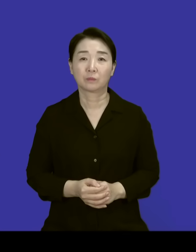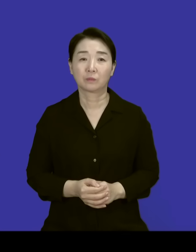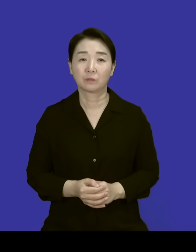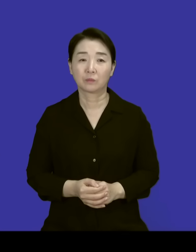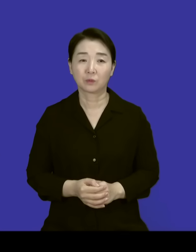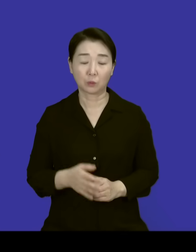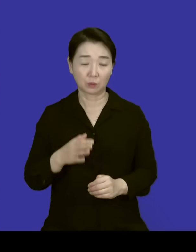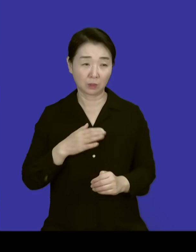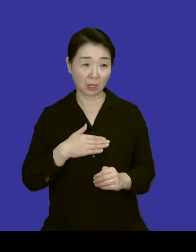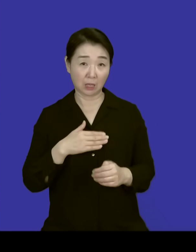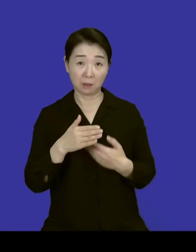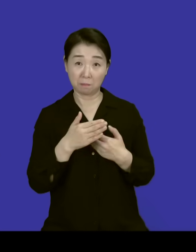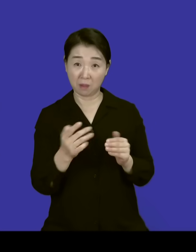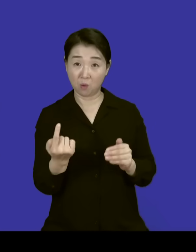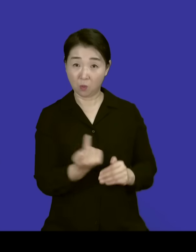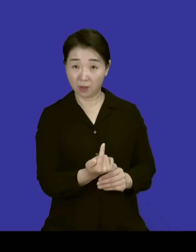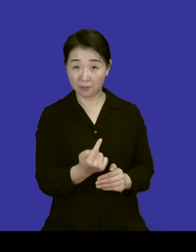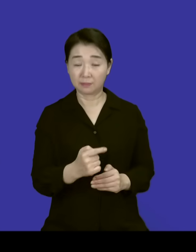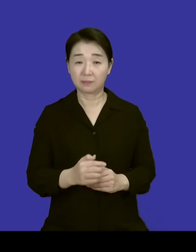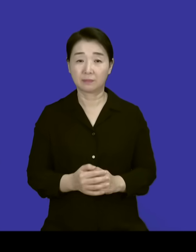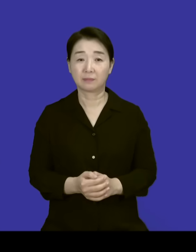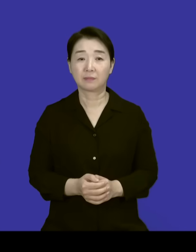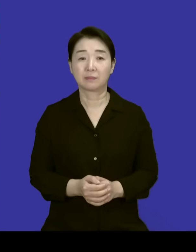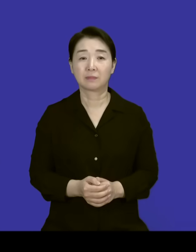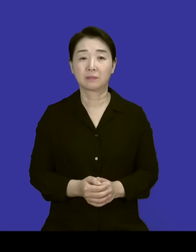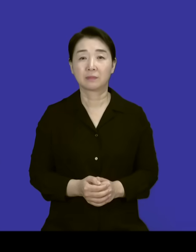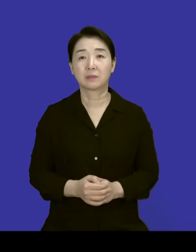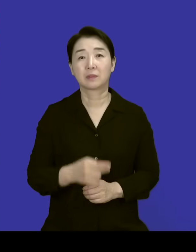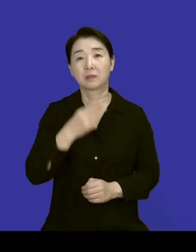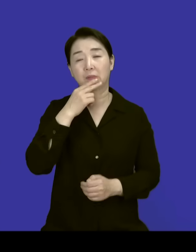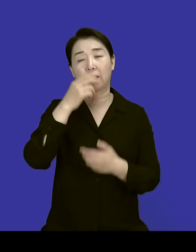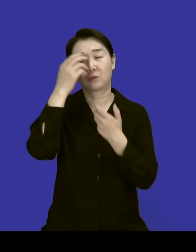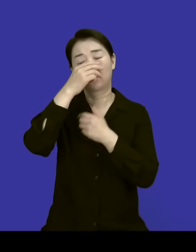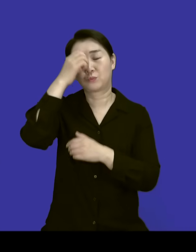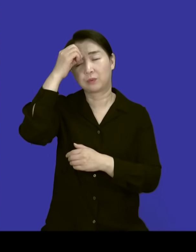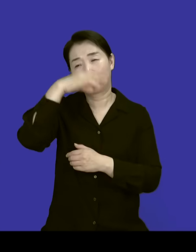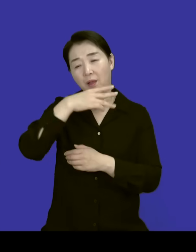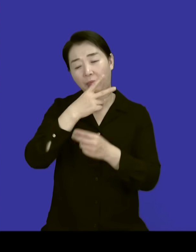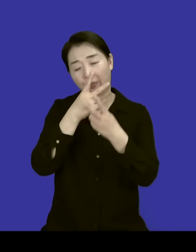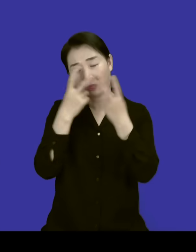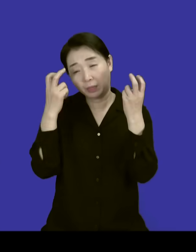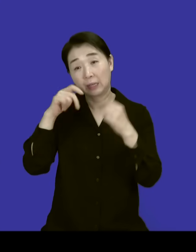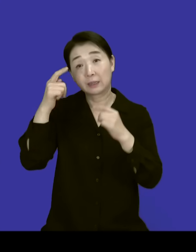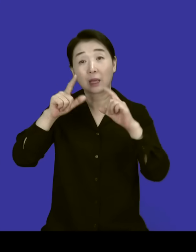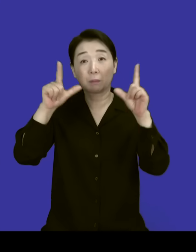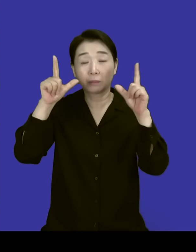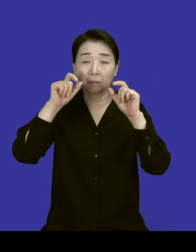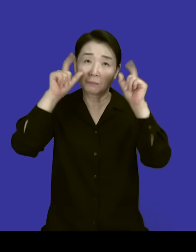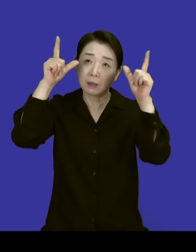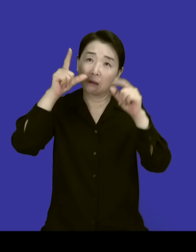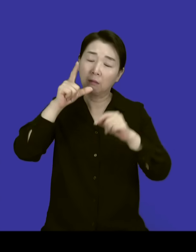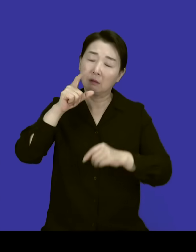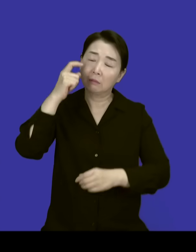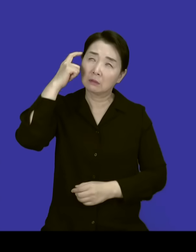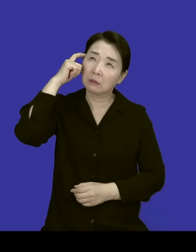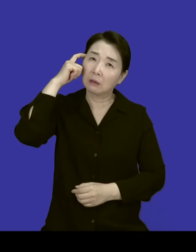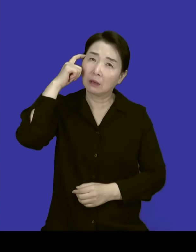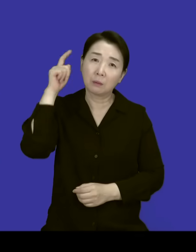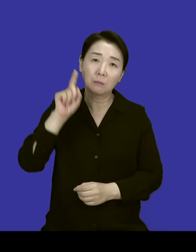내려가서 다시 제 방으로 가서 예. 일단은 술이 넘쳐가지고 그날 잔 것 같아요. 네. 그리고 다음날 일어나서 곰곰이 생각해 봤던 것